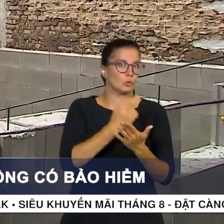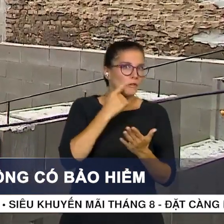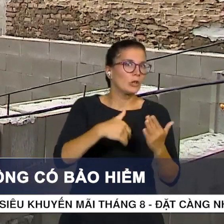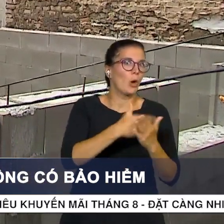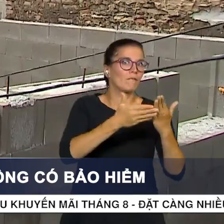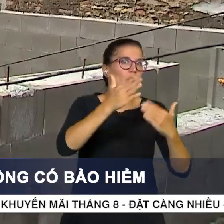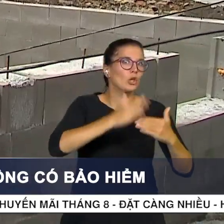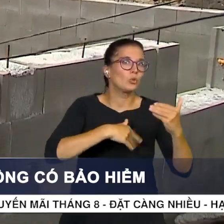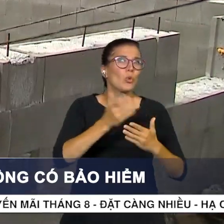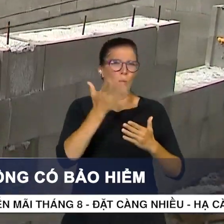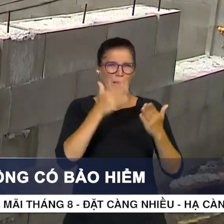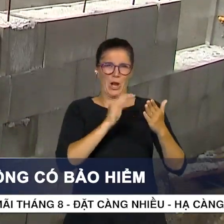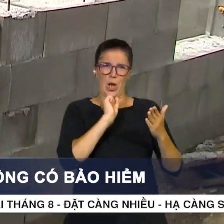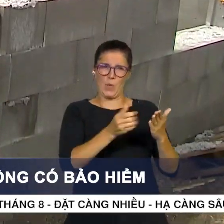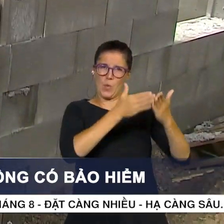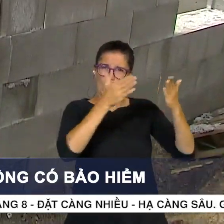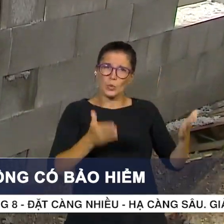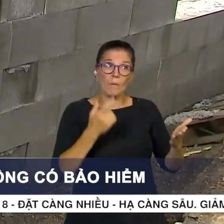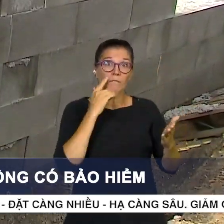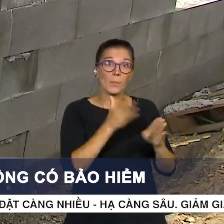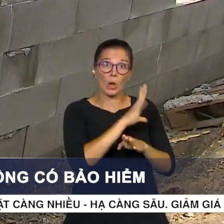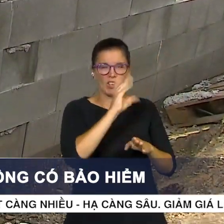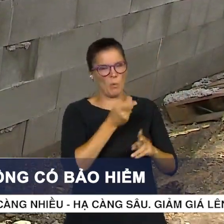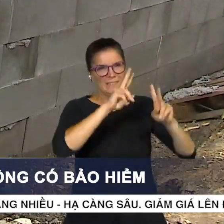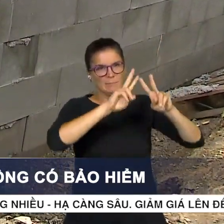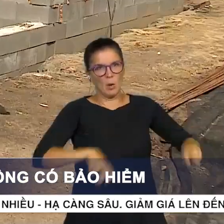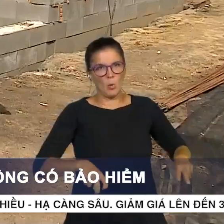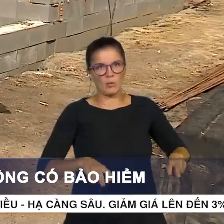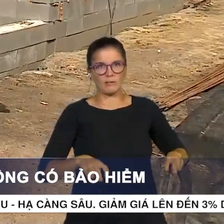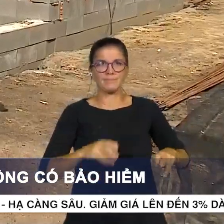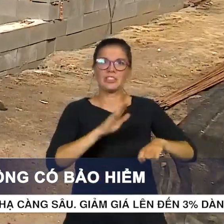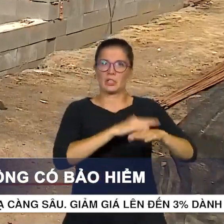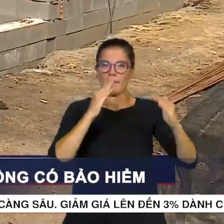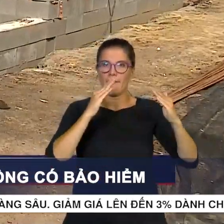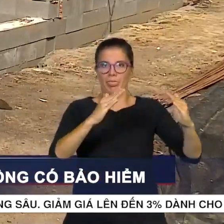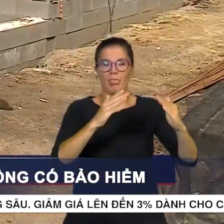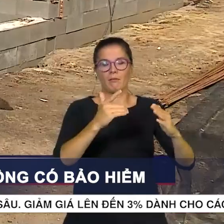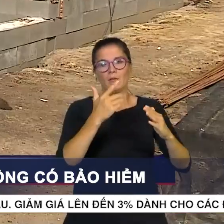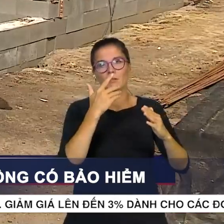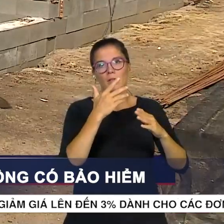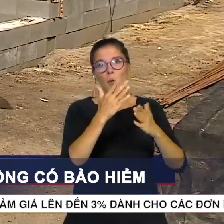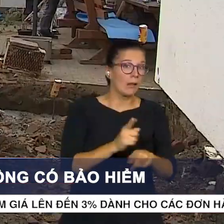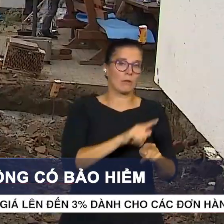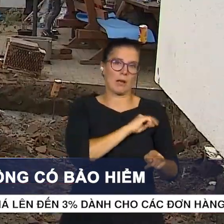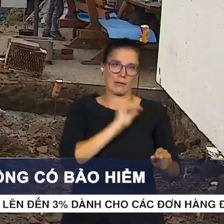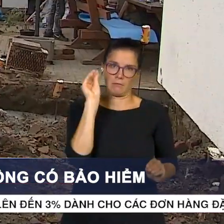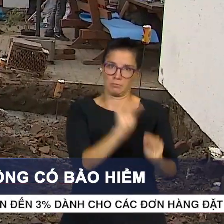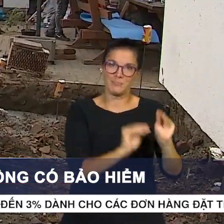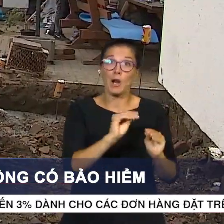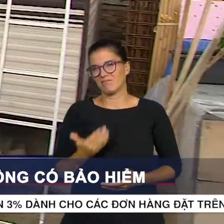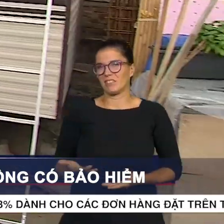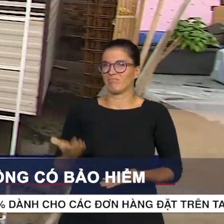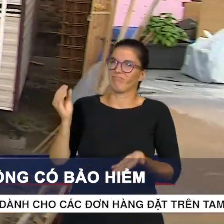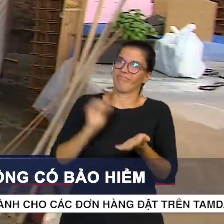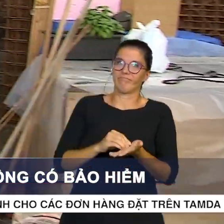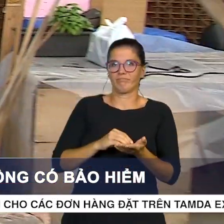công ty bảo hiểm đã chi trả khoảng 2/3 số người có hợp đồng với bảo hiểm. Tuy nhiên, thảm họa thiên nhiên đã bộc lộ một vấn đề lớn hơn. Có tới hơn một